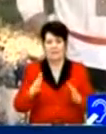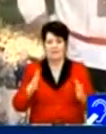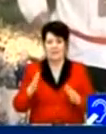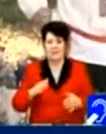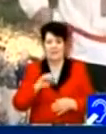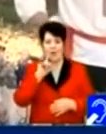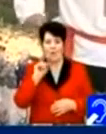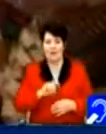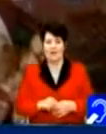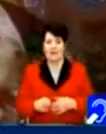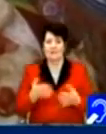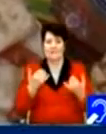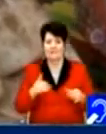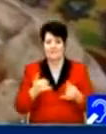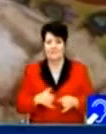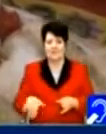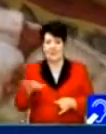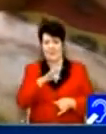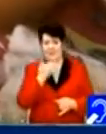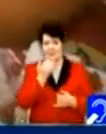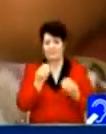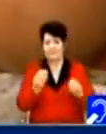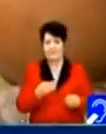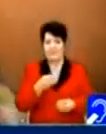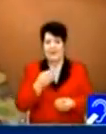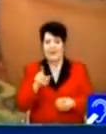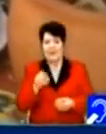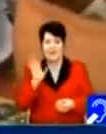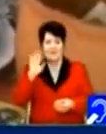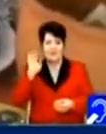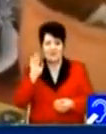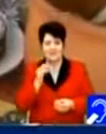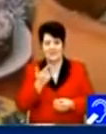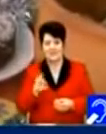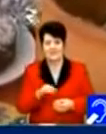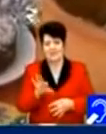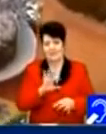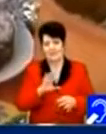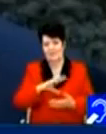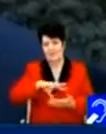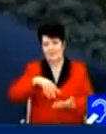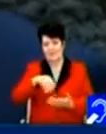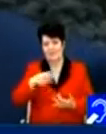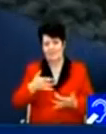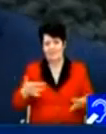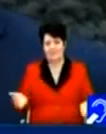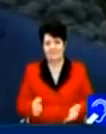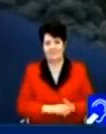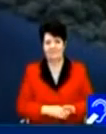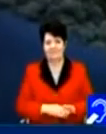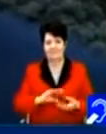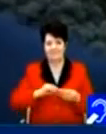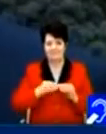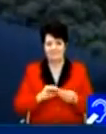încercat să surprindă oaspeții festivalului cu nelipsita slănină sau cu turtele cu mac. Suntem cu sarmale, cu slăninuțe, suntem